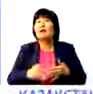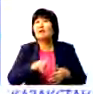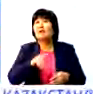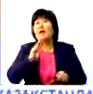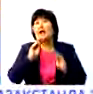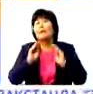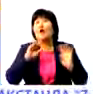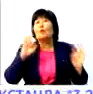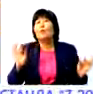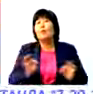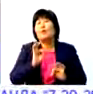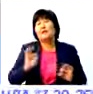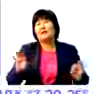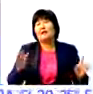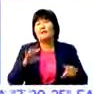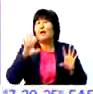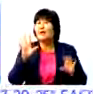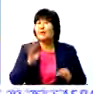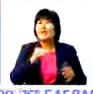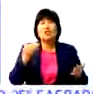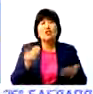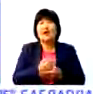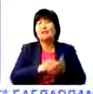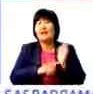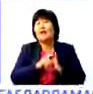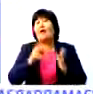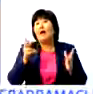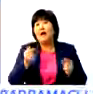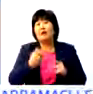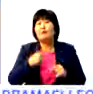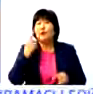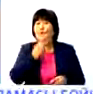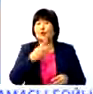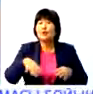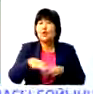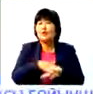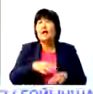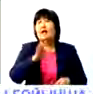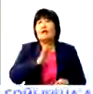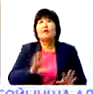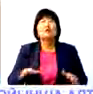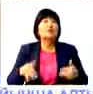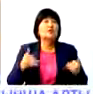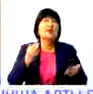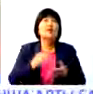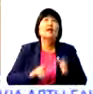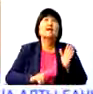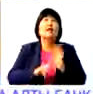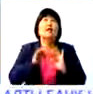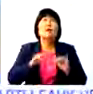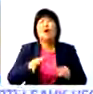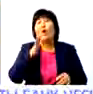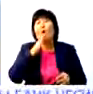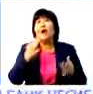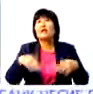безендірілуі, музыкалық топтамалары бәрі-бәрі жаңаша кейіпте. Әрине, бұл көзі қарақты көрерменнің игілігі үшін жасалып отырған тың бастама.